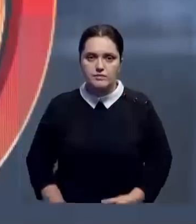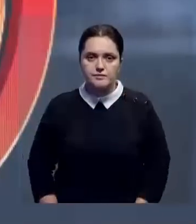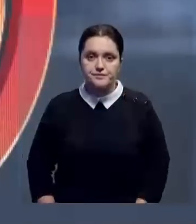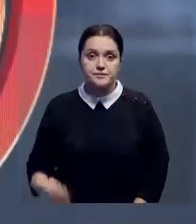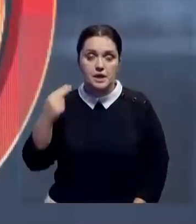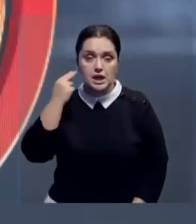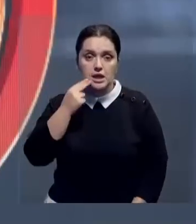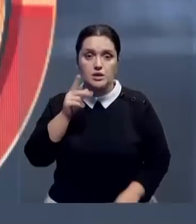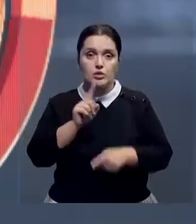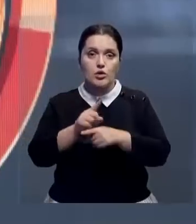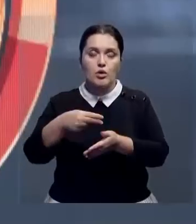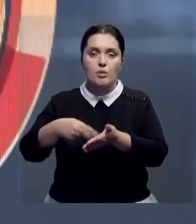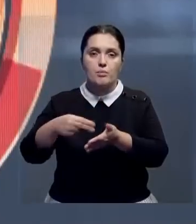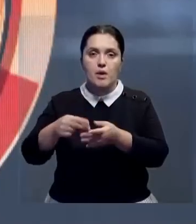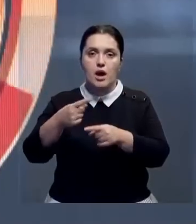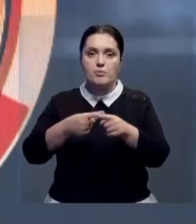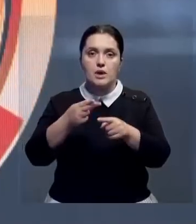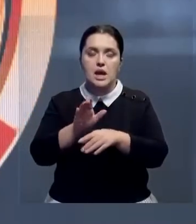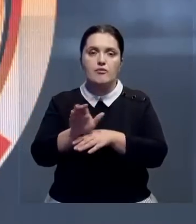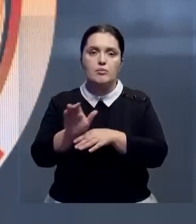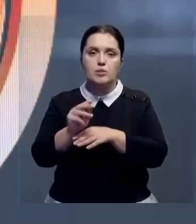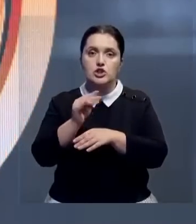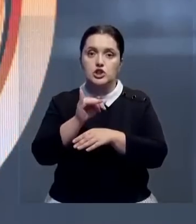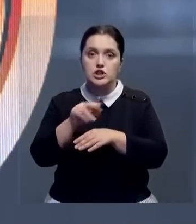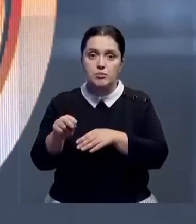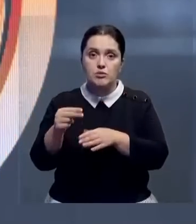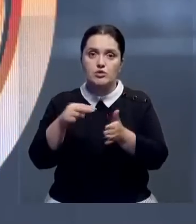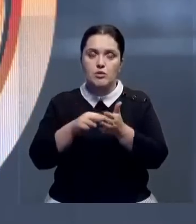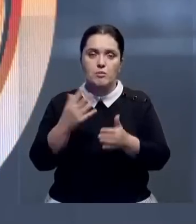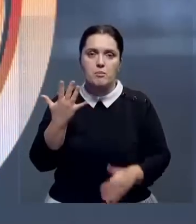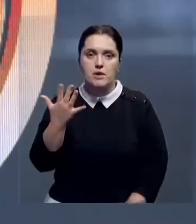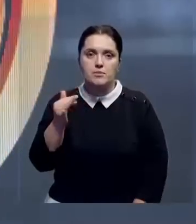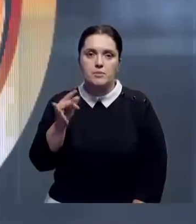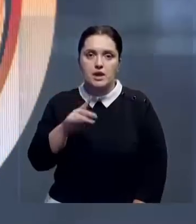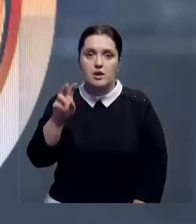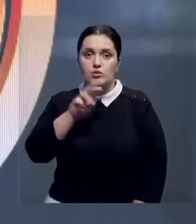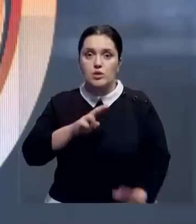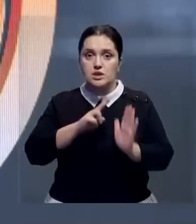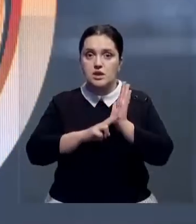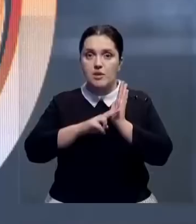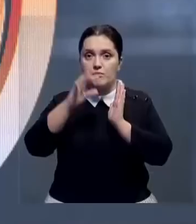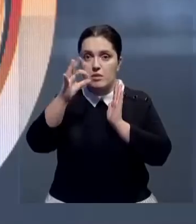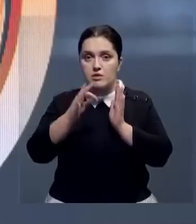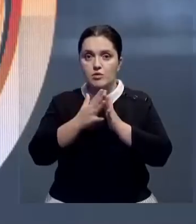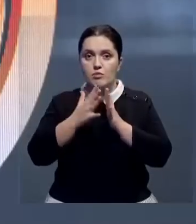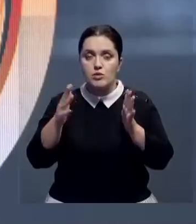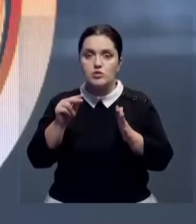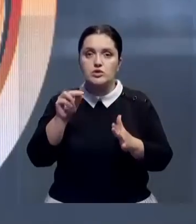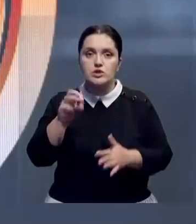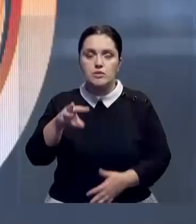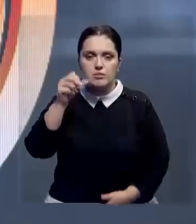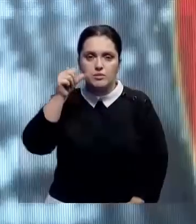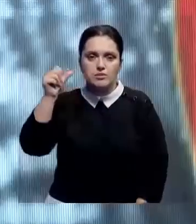В КНР также приобретают оборудование для выпуска чипов. Сумма составляет 5 миллиардов долларов. Это на 70% больше, чем в прошлом